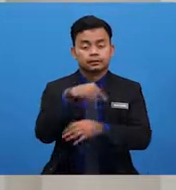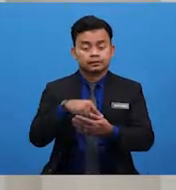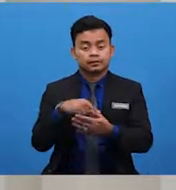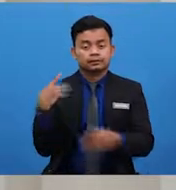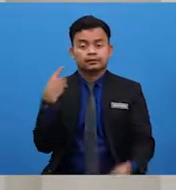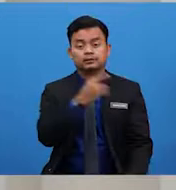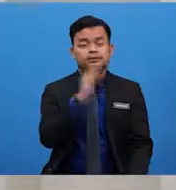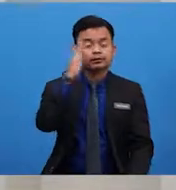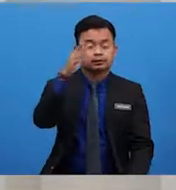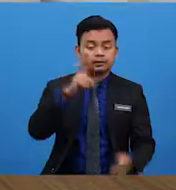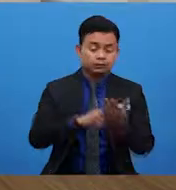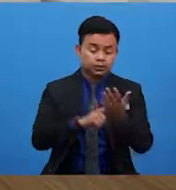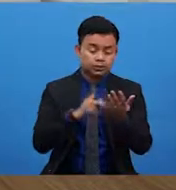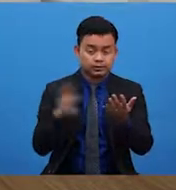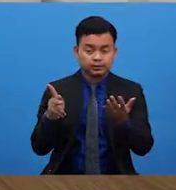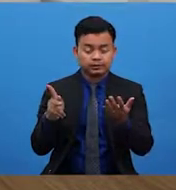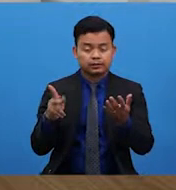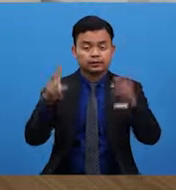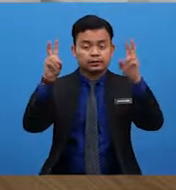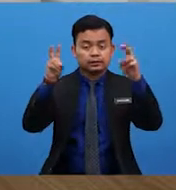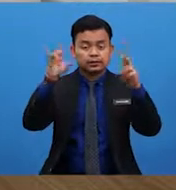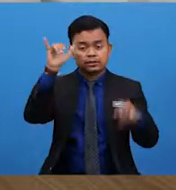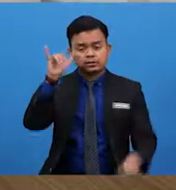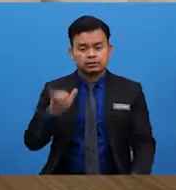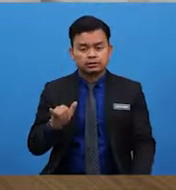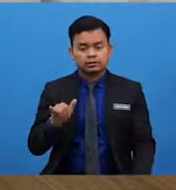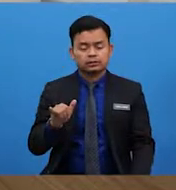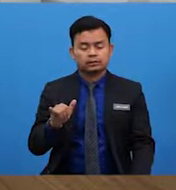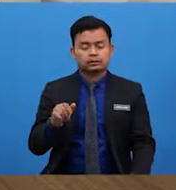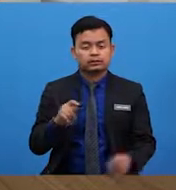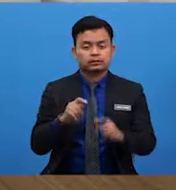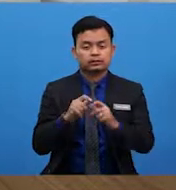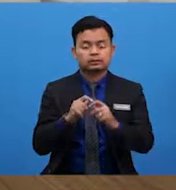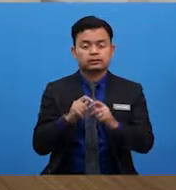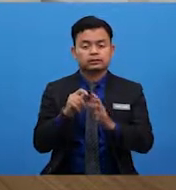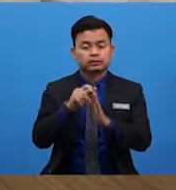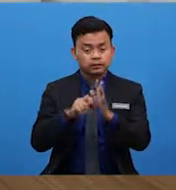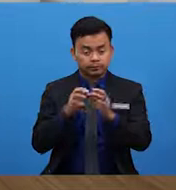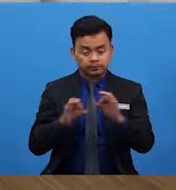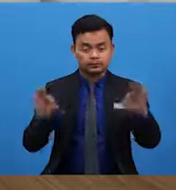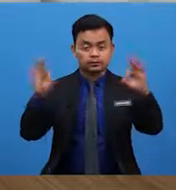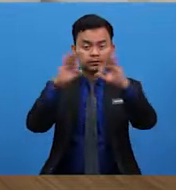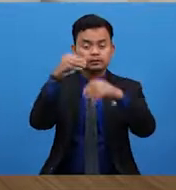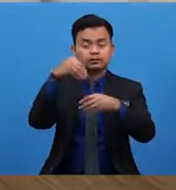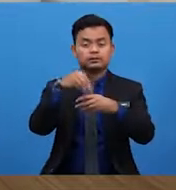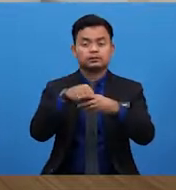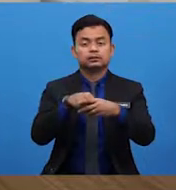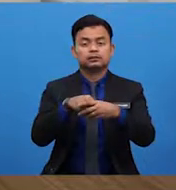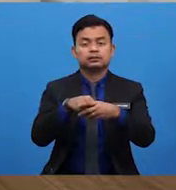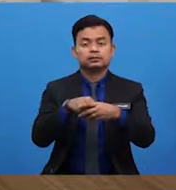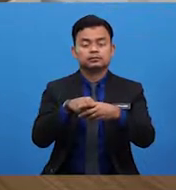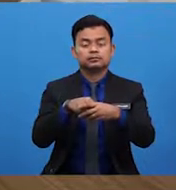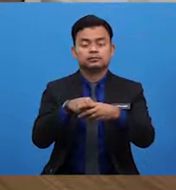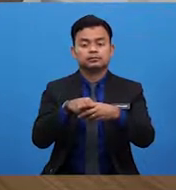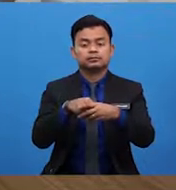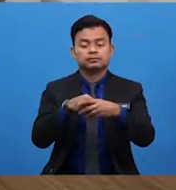membincangkan salah satu topik yang antara terpenting didalam silinder tingkatan 6 dalam mata pelajaran Seni visual